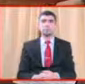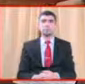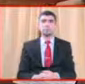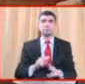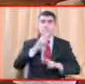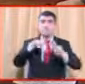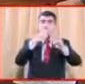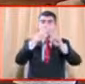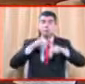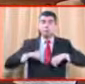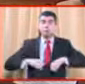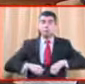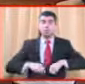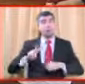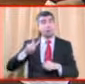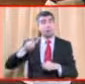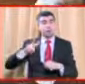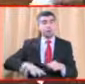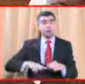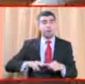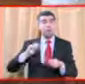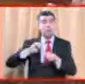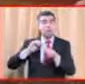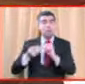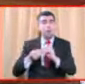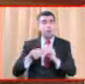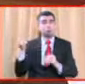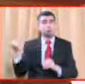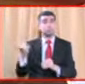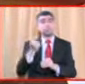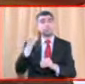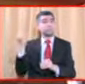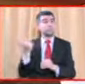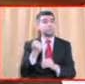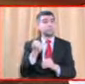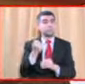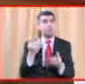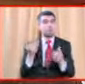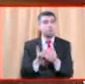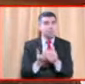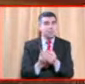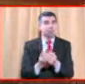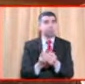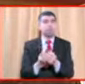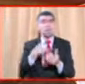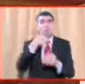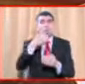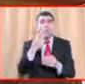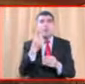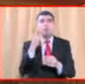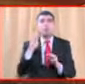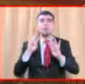فعلا السيد نائب المحترم، وقع مشكل وتأخر على مستوى معالجة الفيضانات اللي كانت في